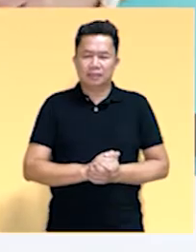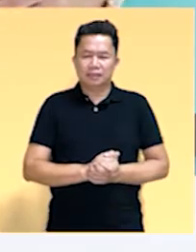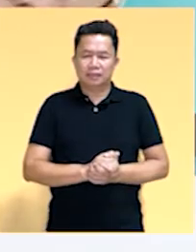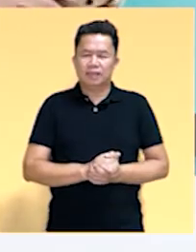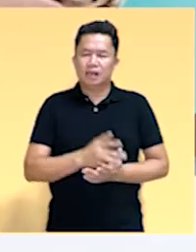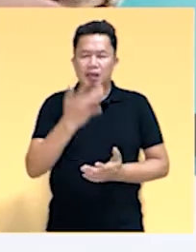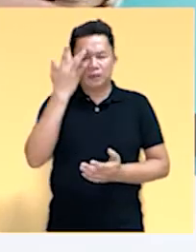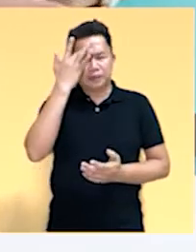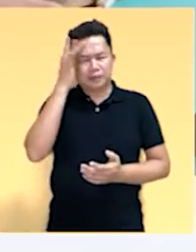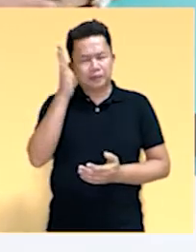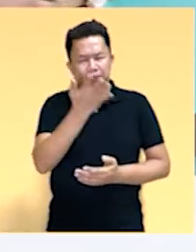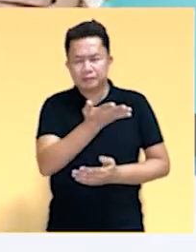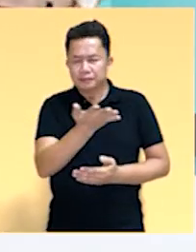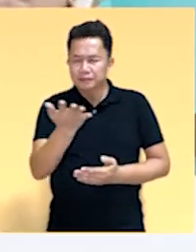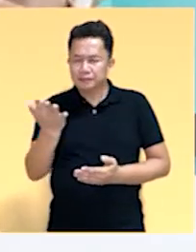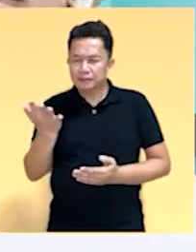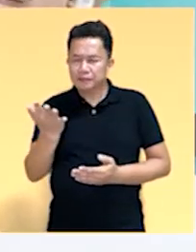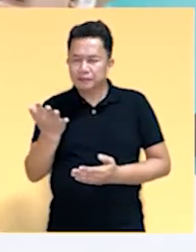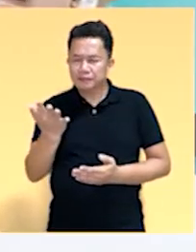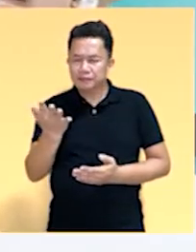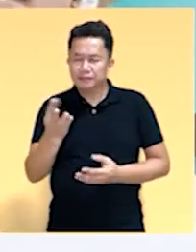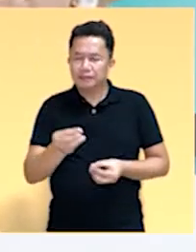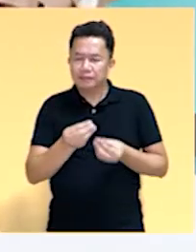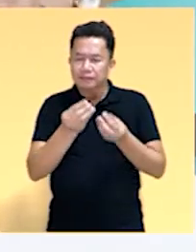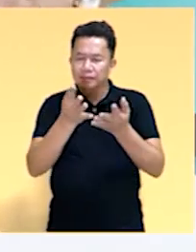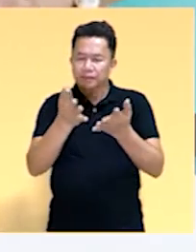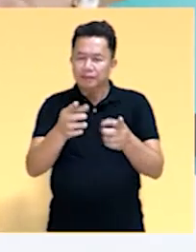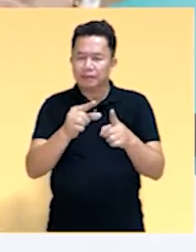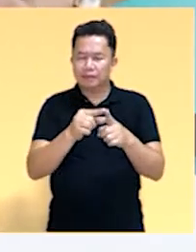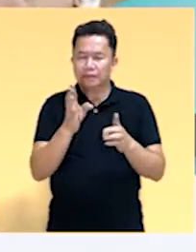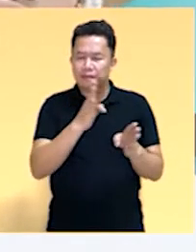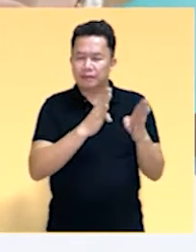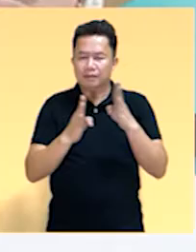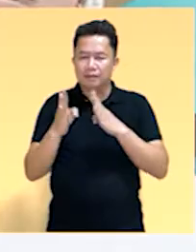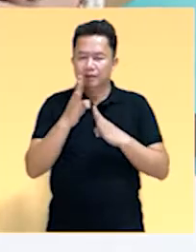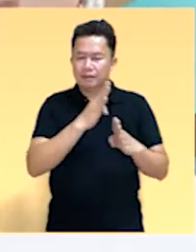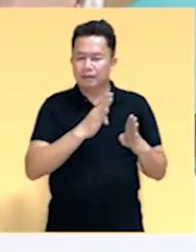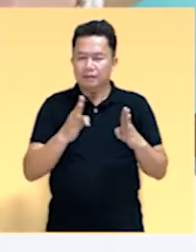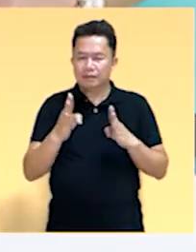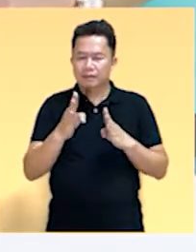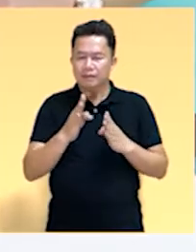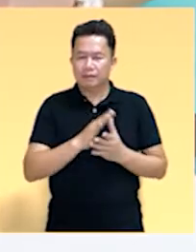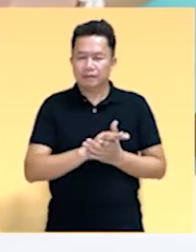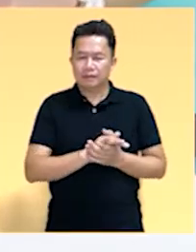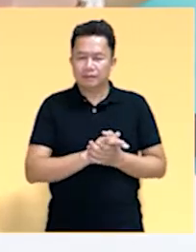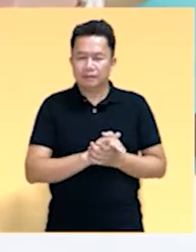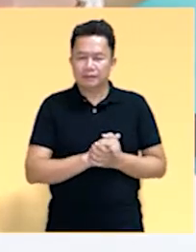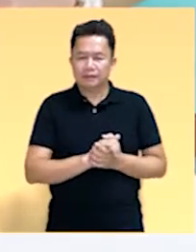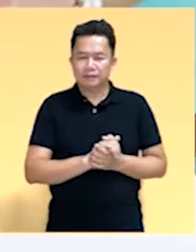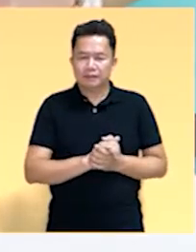Ang huhusayin nyo naman, ang mga given sa word problem ay